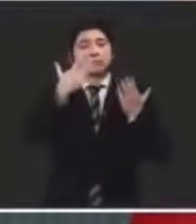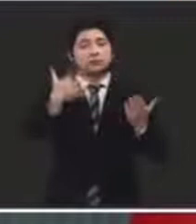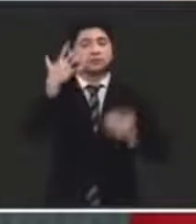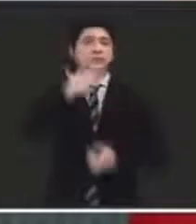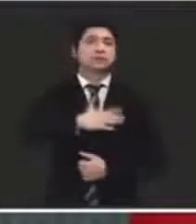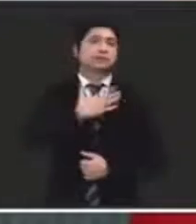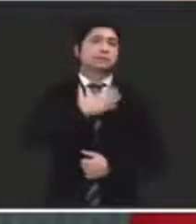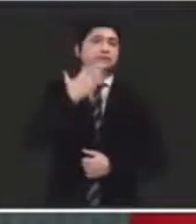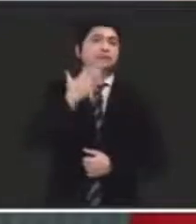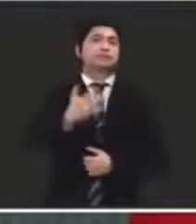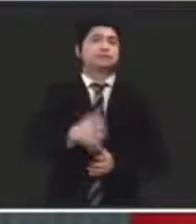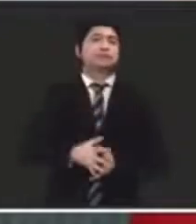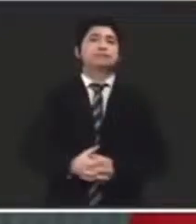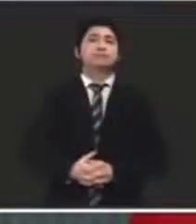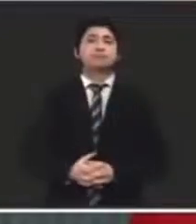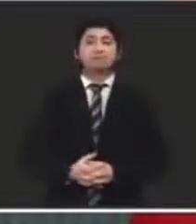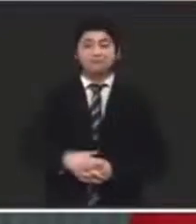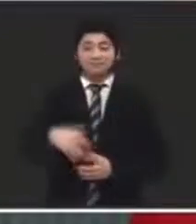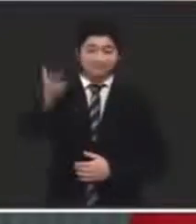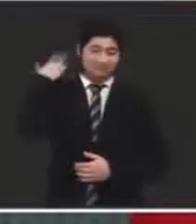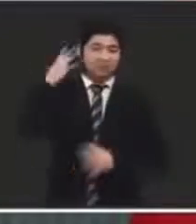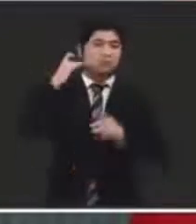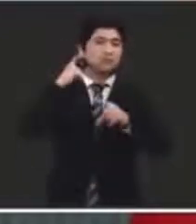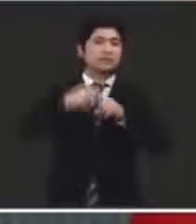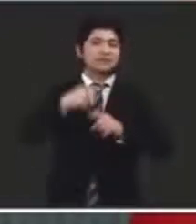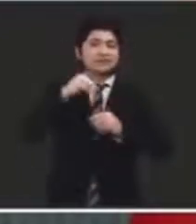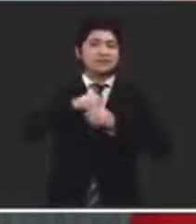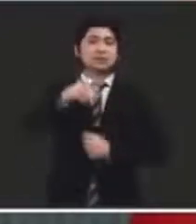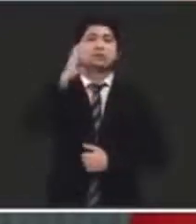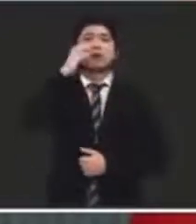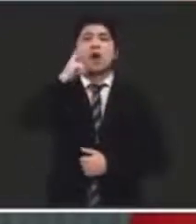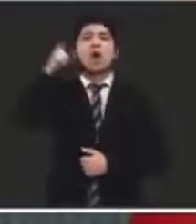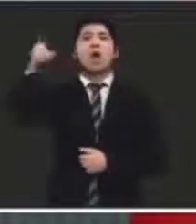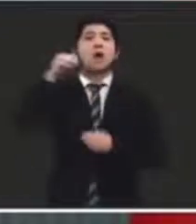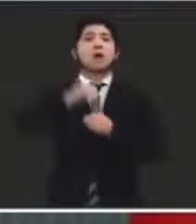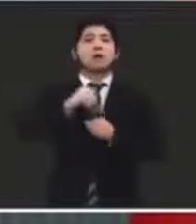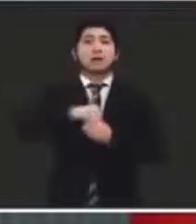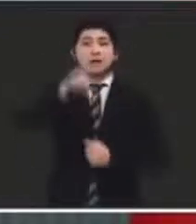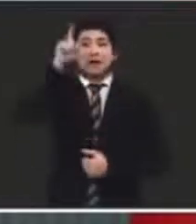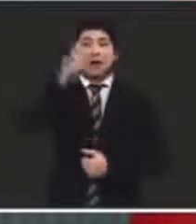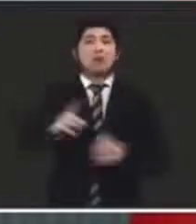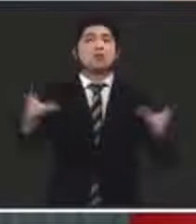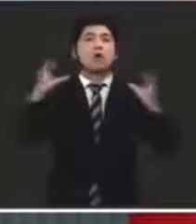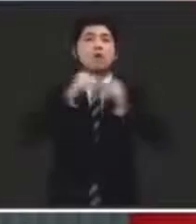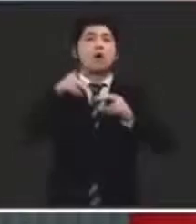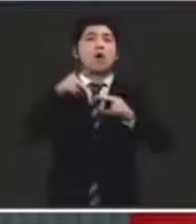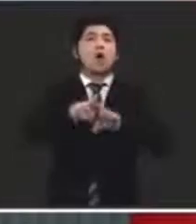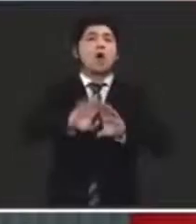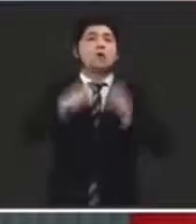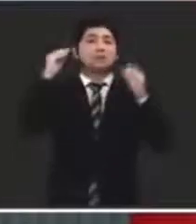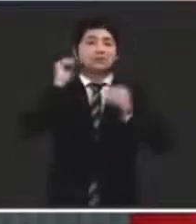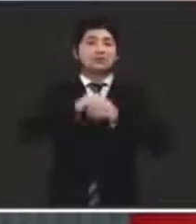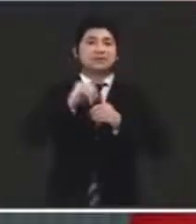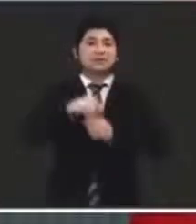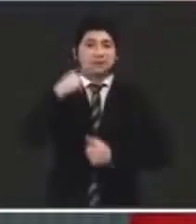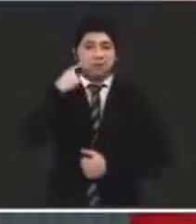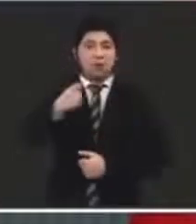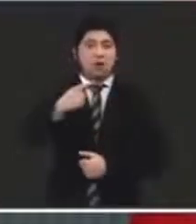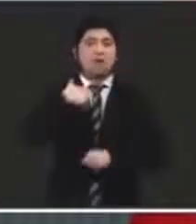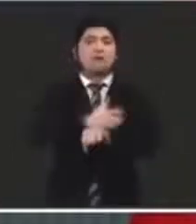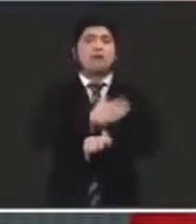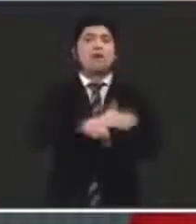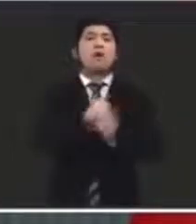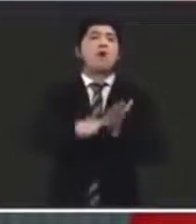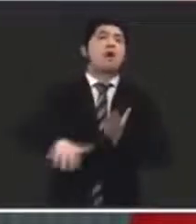diliyorum geçtiğimiz hafta sonu da Sakarya'da önce toplu açılış töreni vesilesi ile